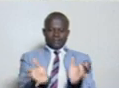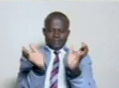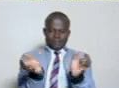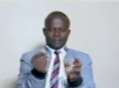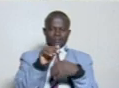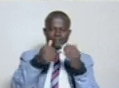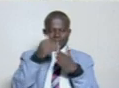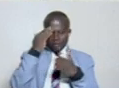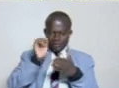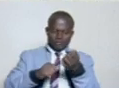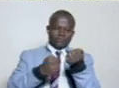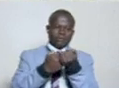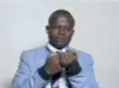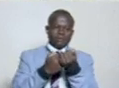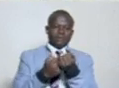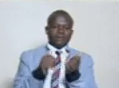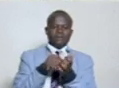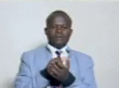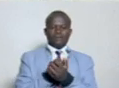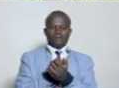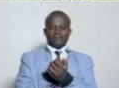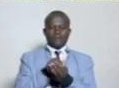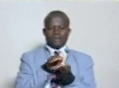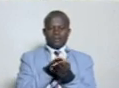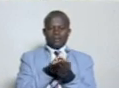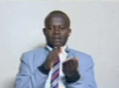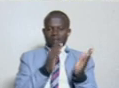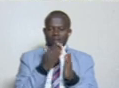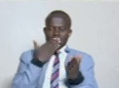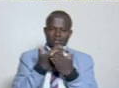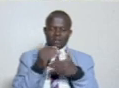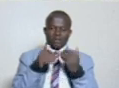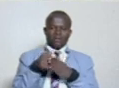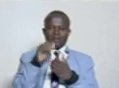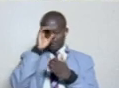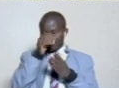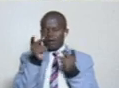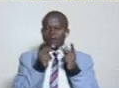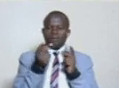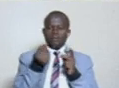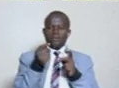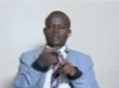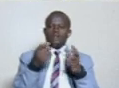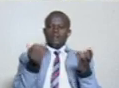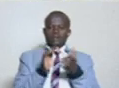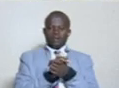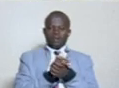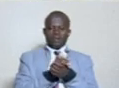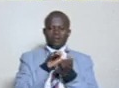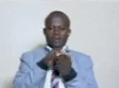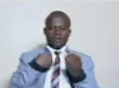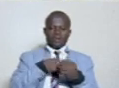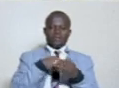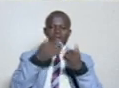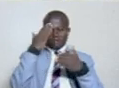pour son financement. Iyi gahunda yateguwe neza, igisigaye ni ugushaka aho ayo mafaranga yaturuka. Banki yacu irahari